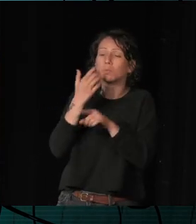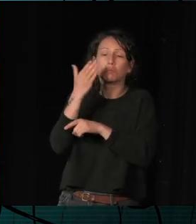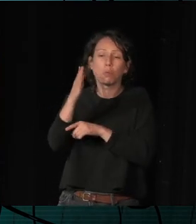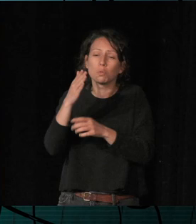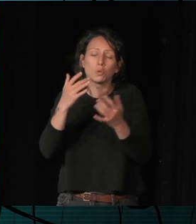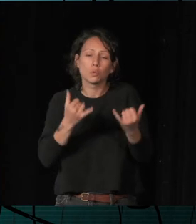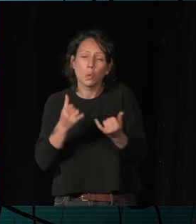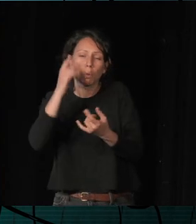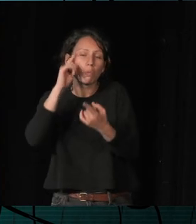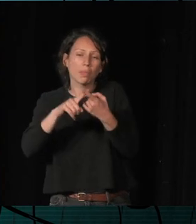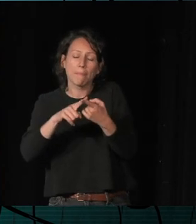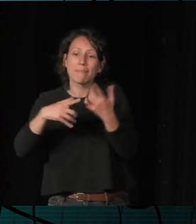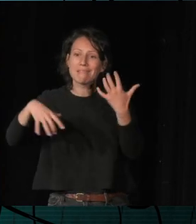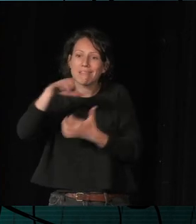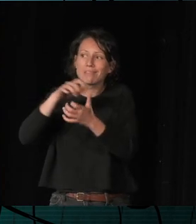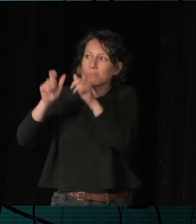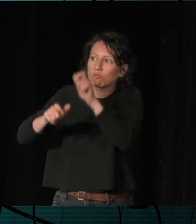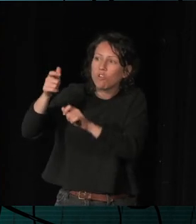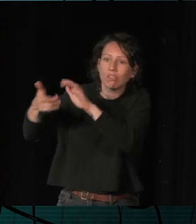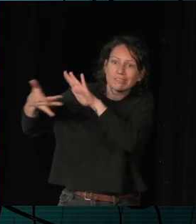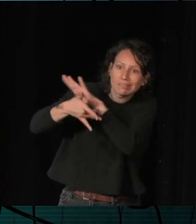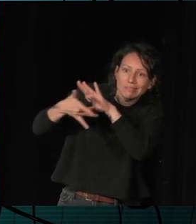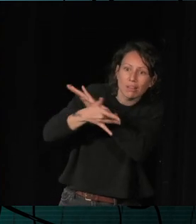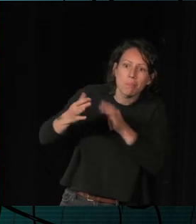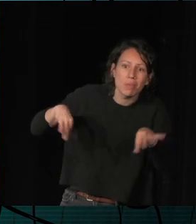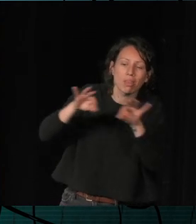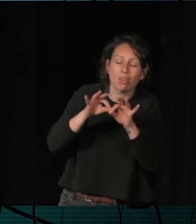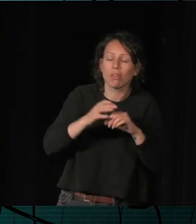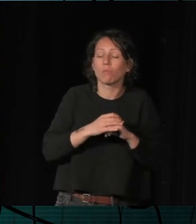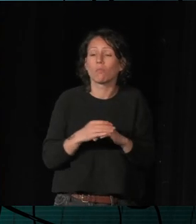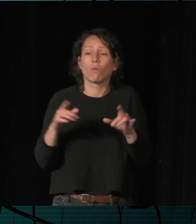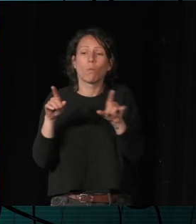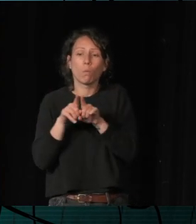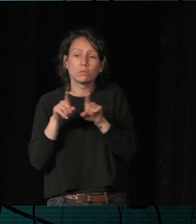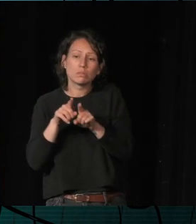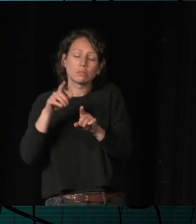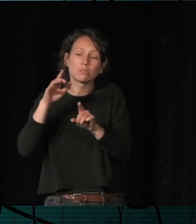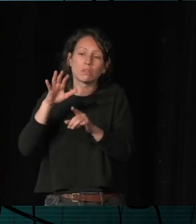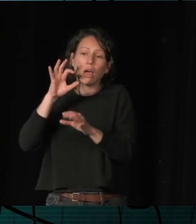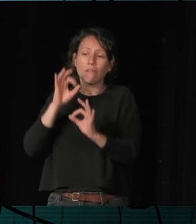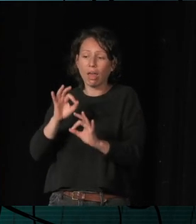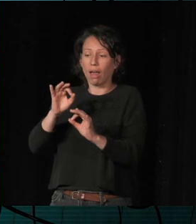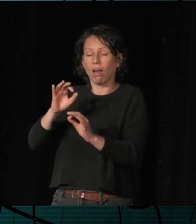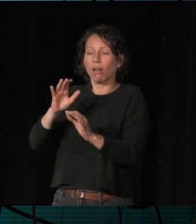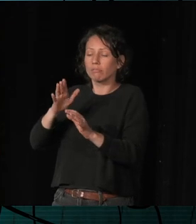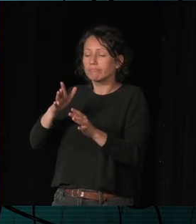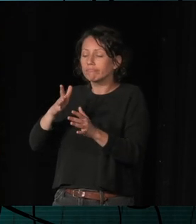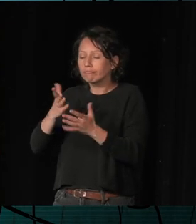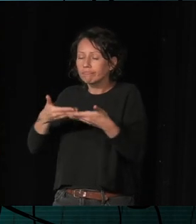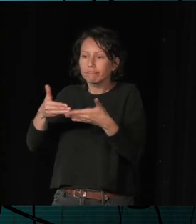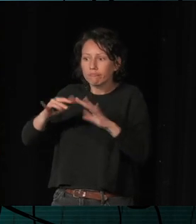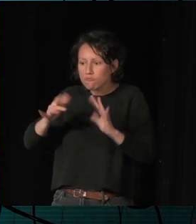amour, l'écrasement de la sphère privée par un régime autoritaire dans le jeu taïwanais Detention, ou